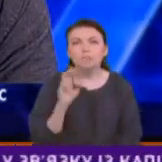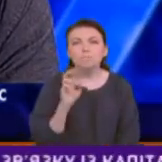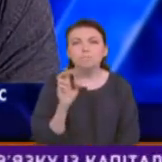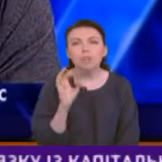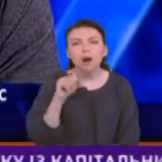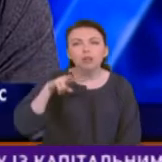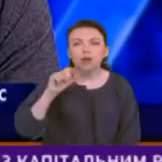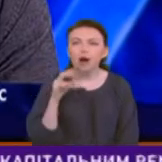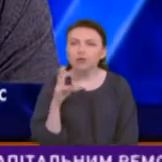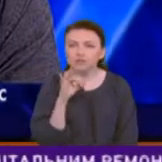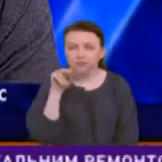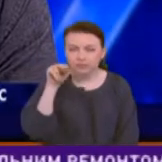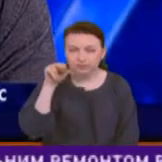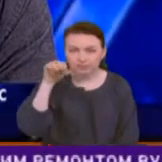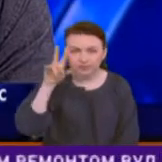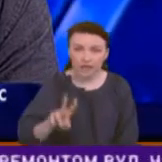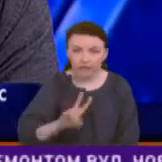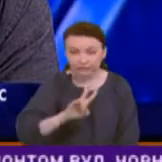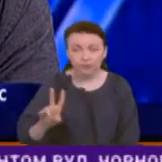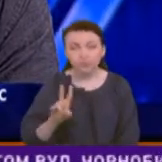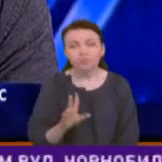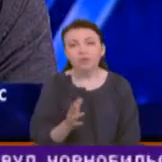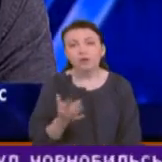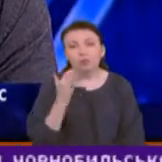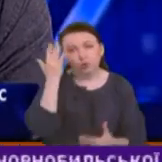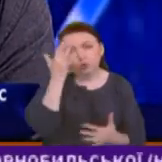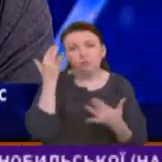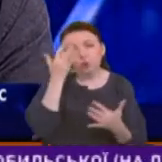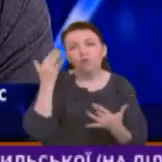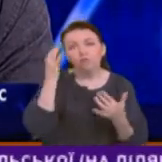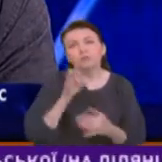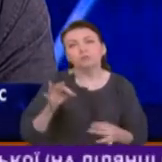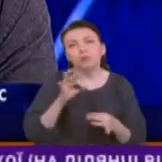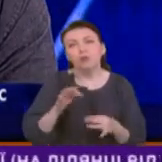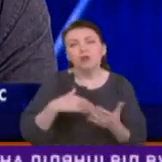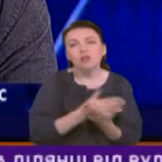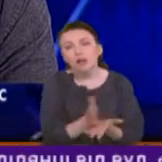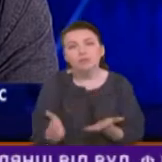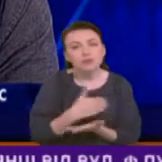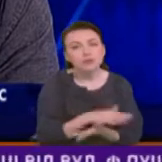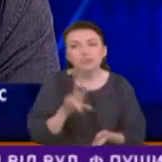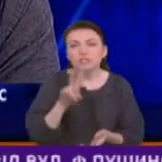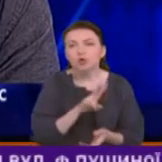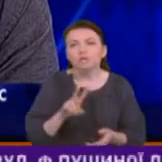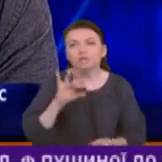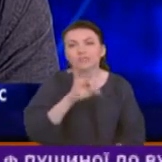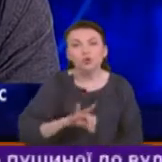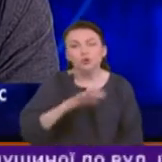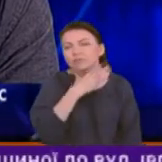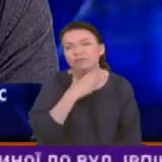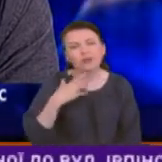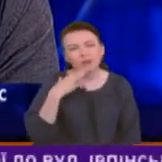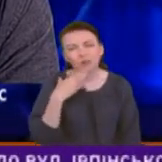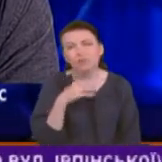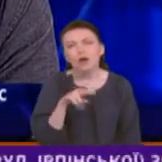отримував. От, ну, тому тут можна розмірковувати про про лабіринти церковної історії дуже довго. Йдеться про те, що